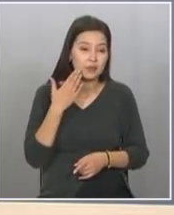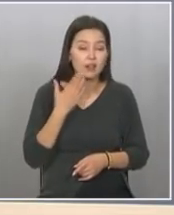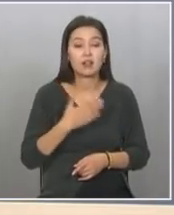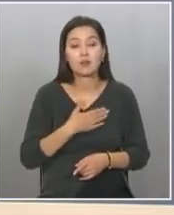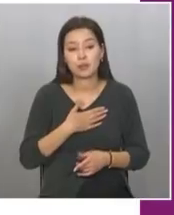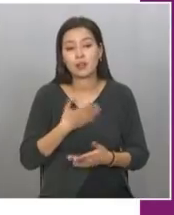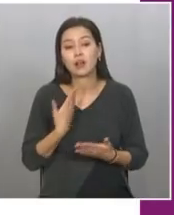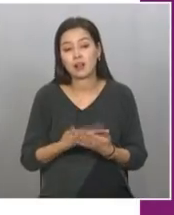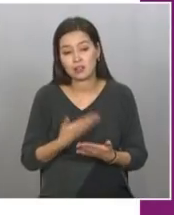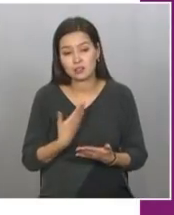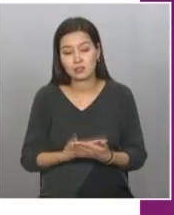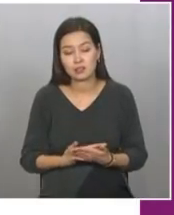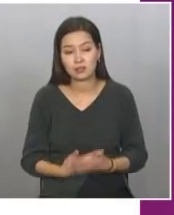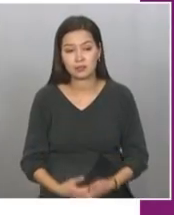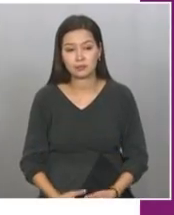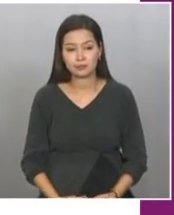кажется».